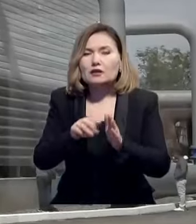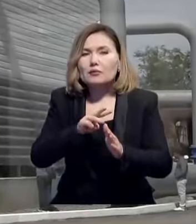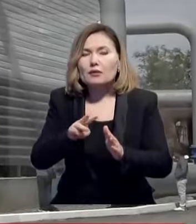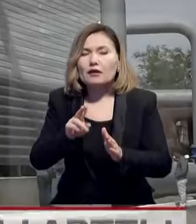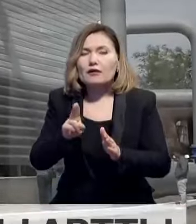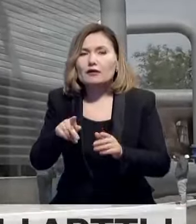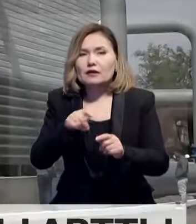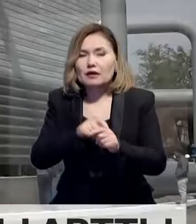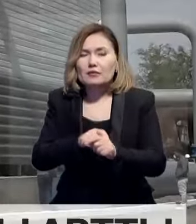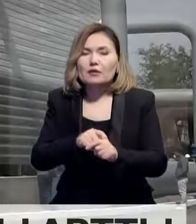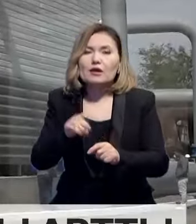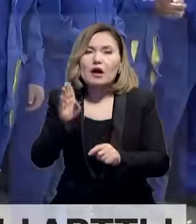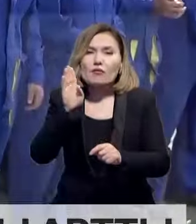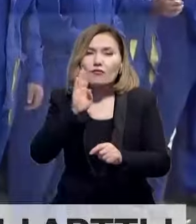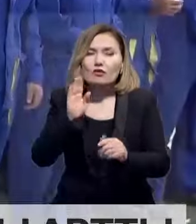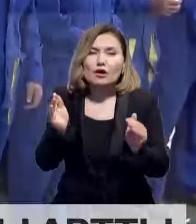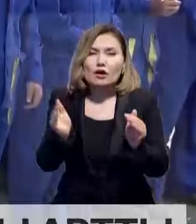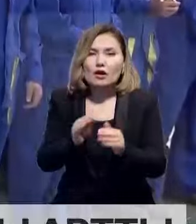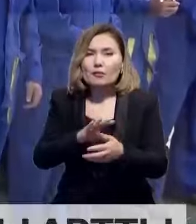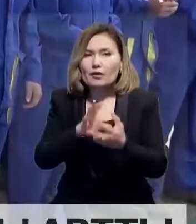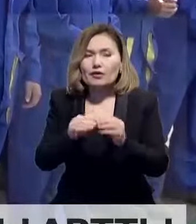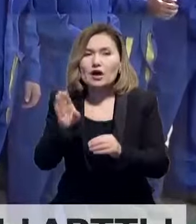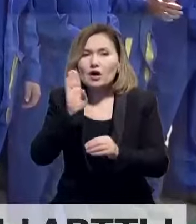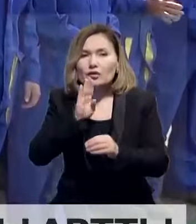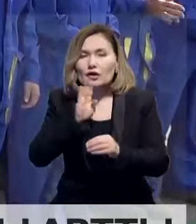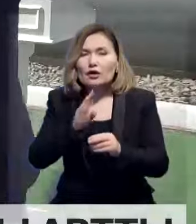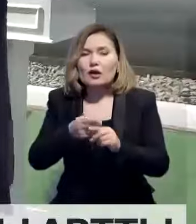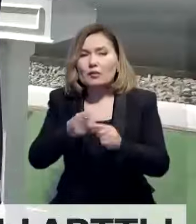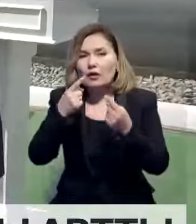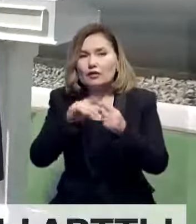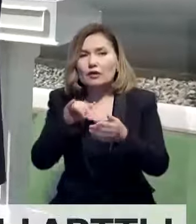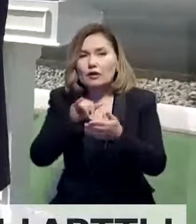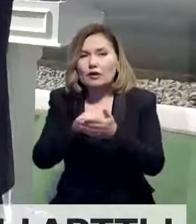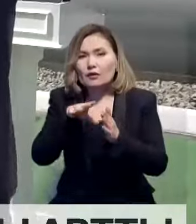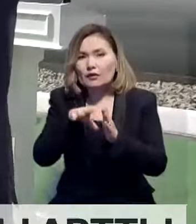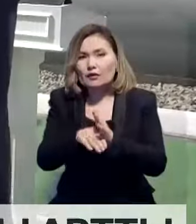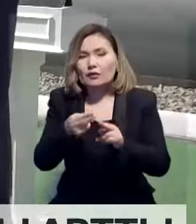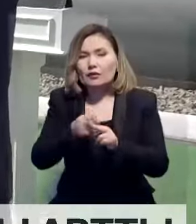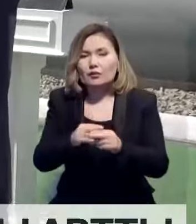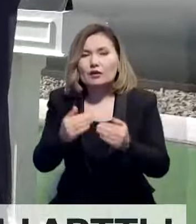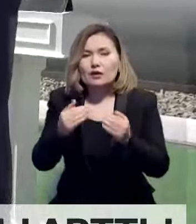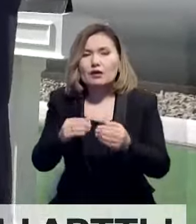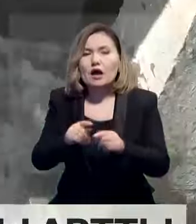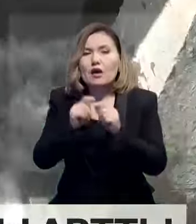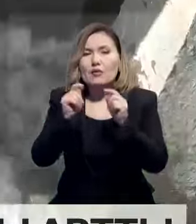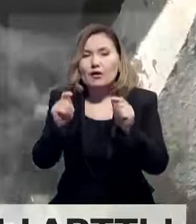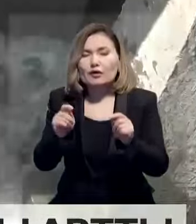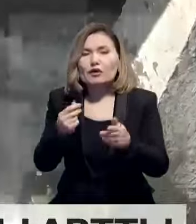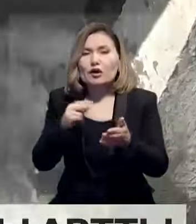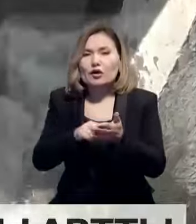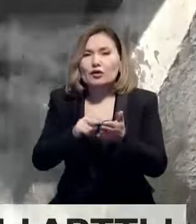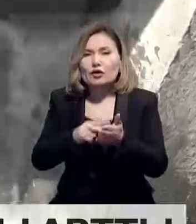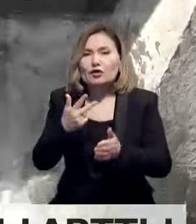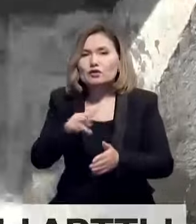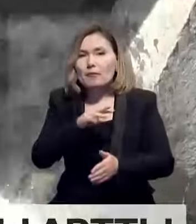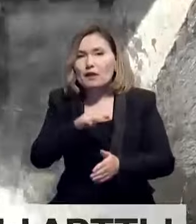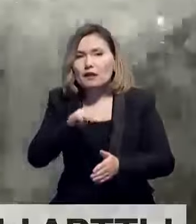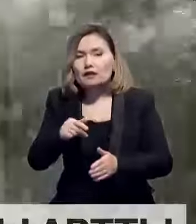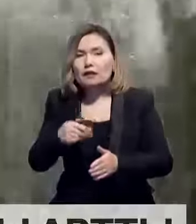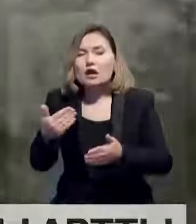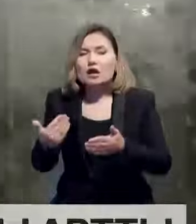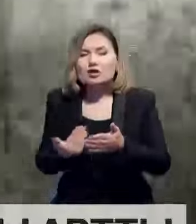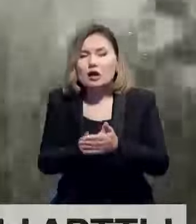метрге дейін азаяды. Мұндай жетістік айналма су қондырғысын орнату арқылы іске асқан. Бүгін іске қосылған құны 3 миллиард теңге тұратын